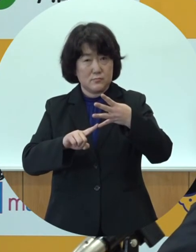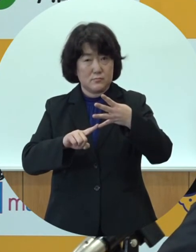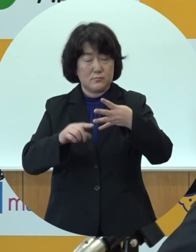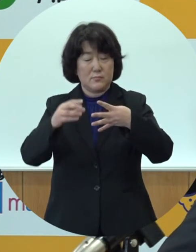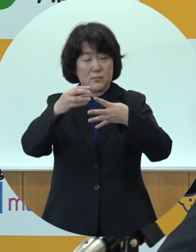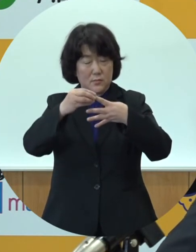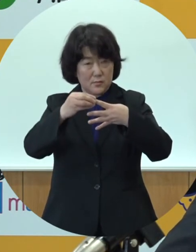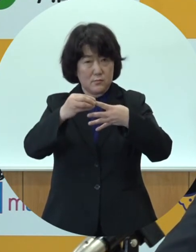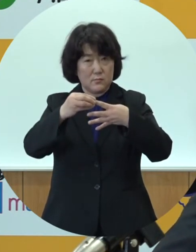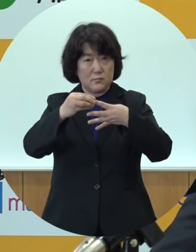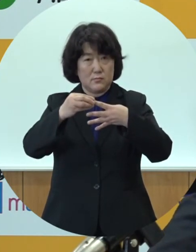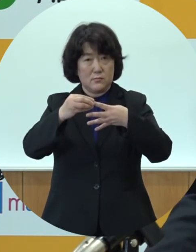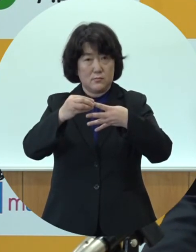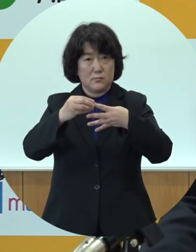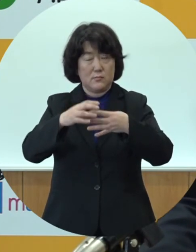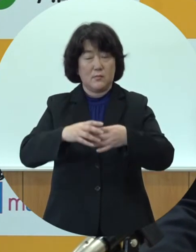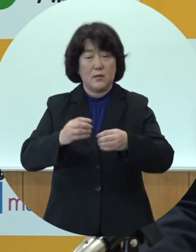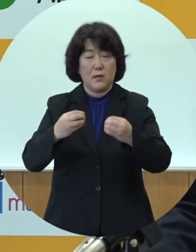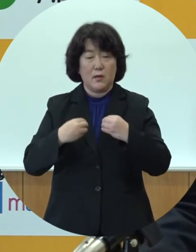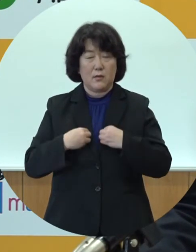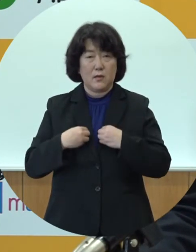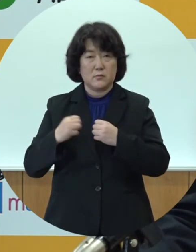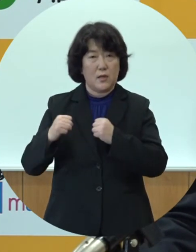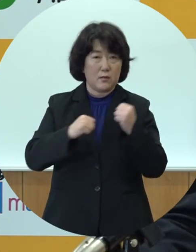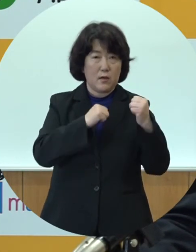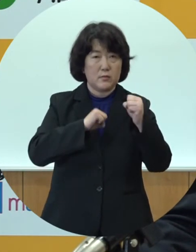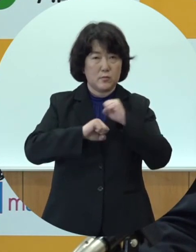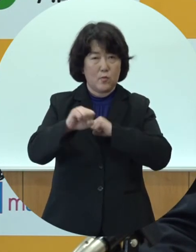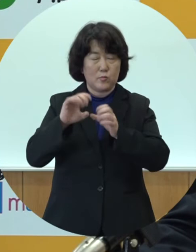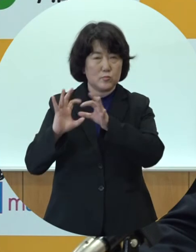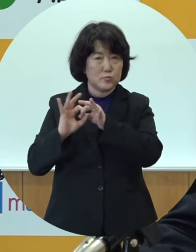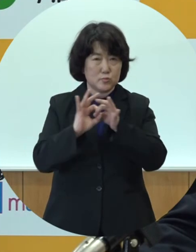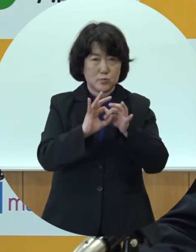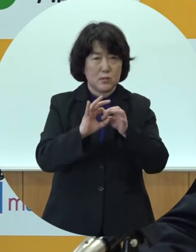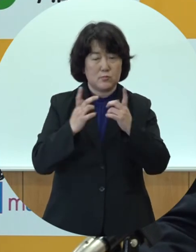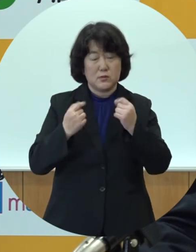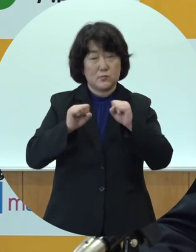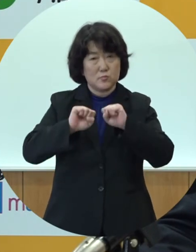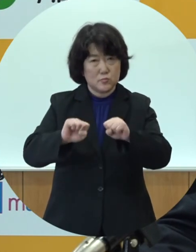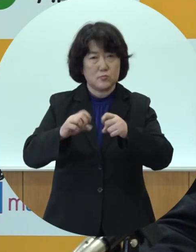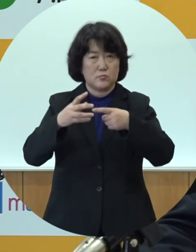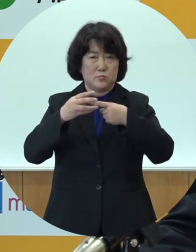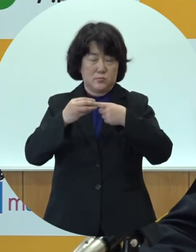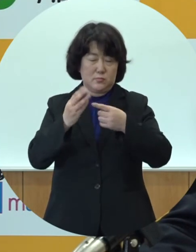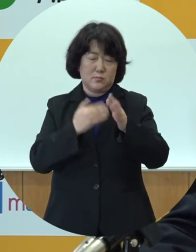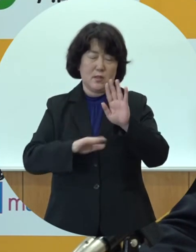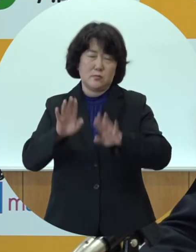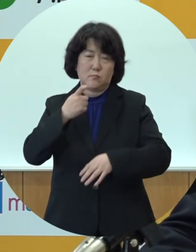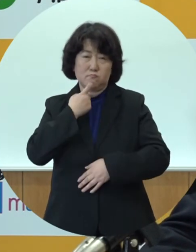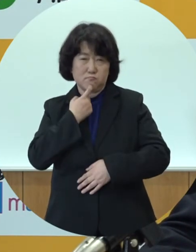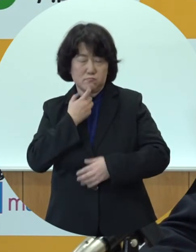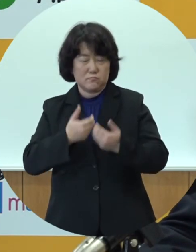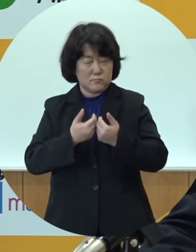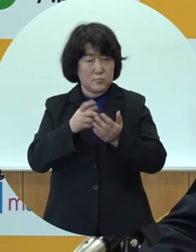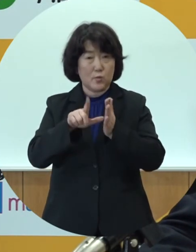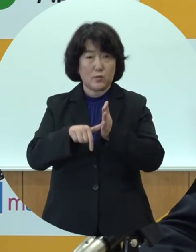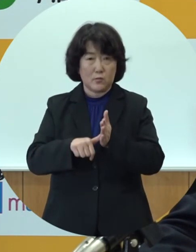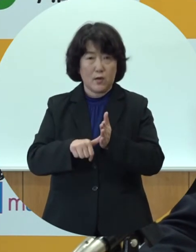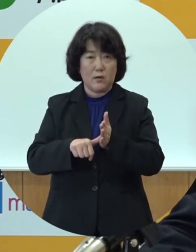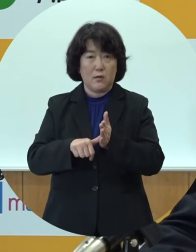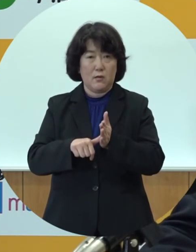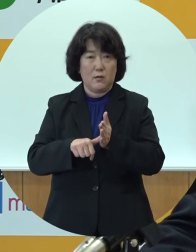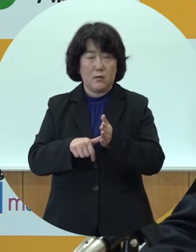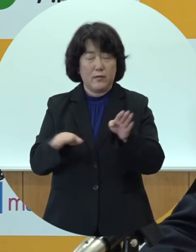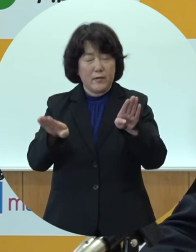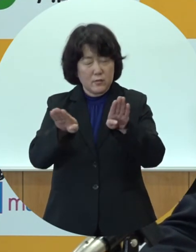点目は感染回避行動の継続の徹底、 体調に異変を感じた場合は